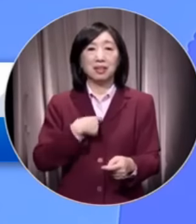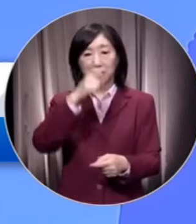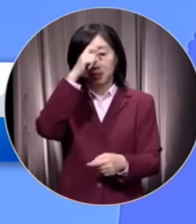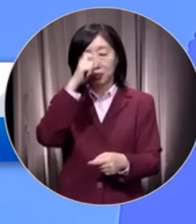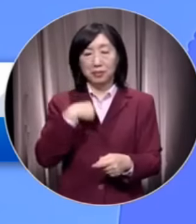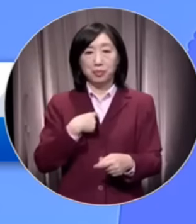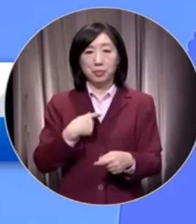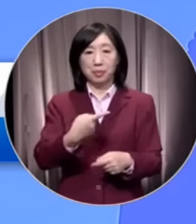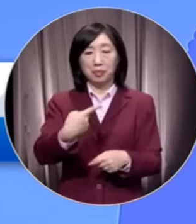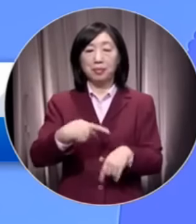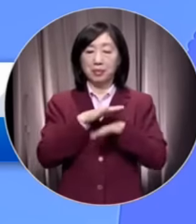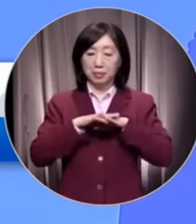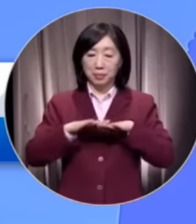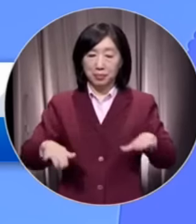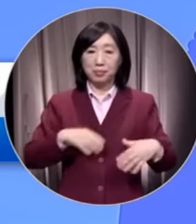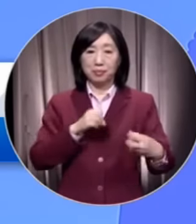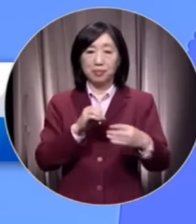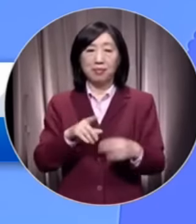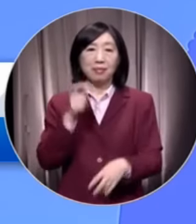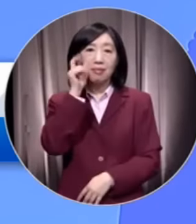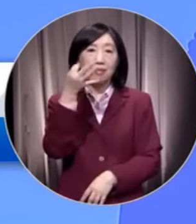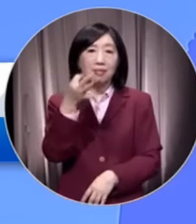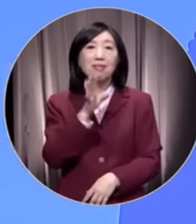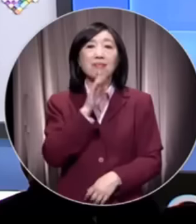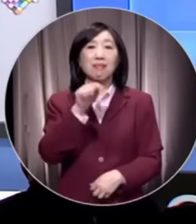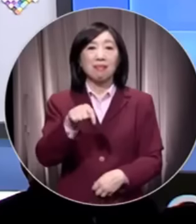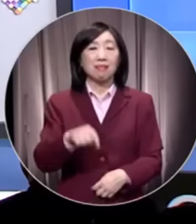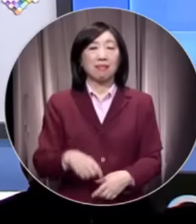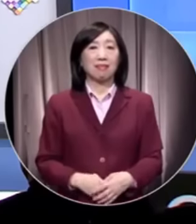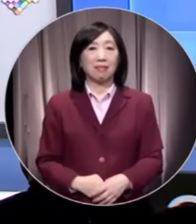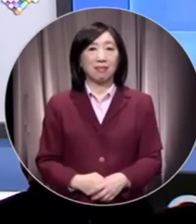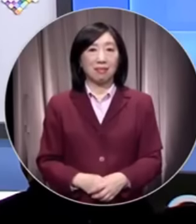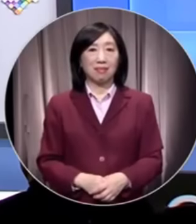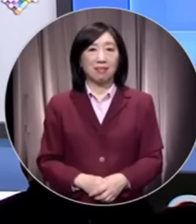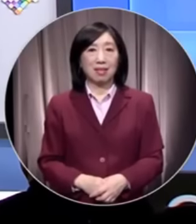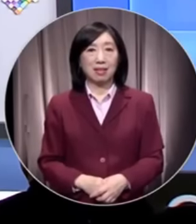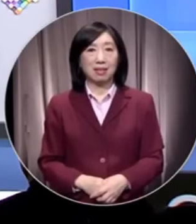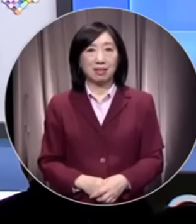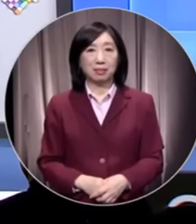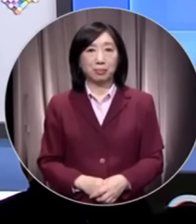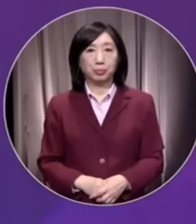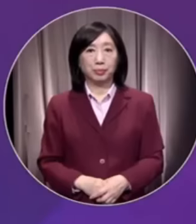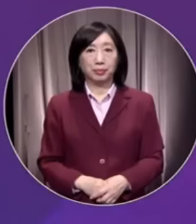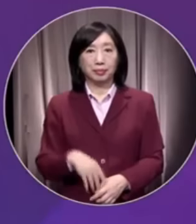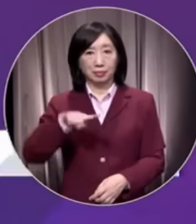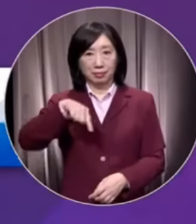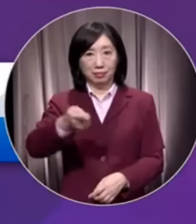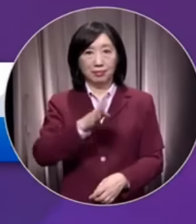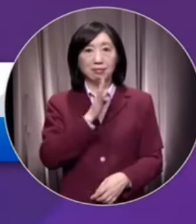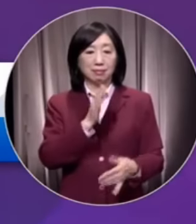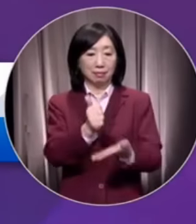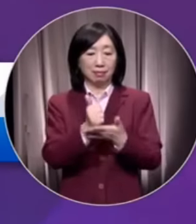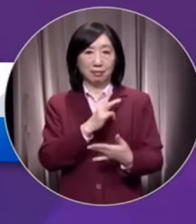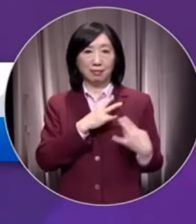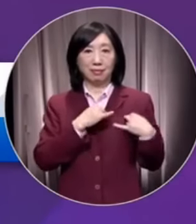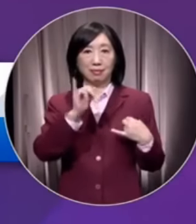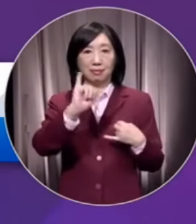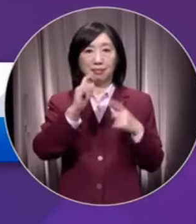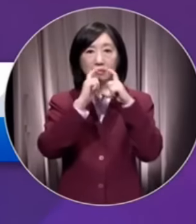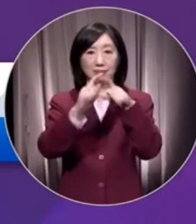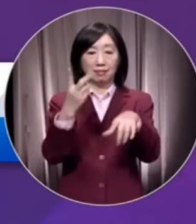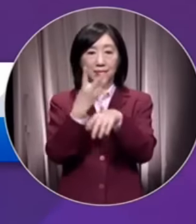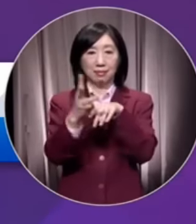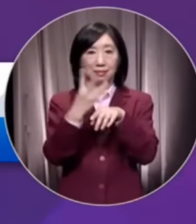平气和来讨论基本工资，我想对台湾比较有利。 继续请蔡英文女士回答，时